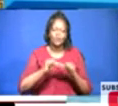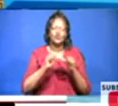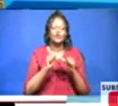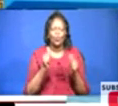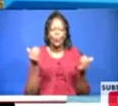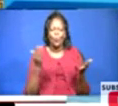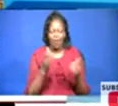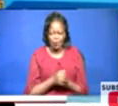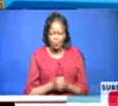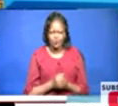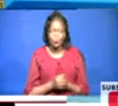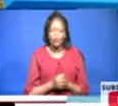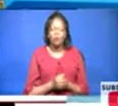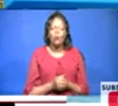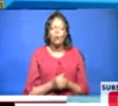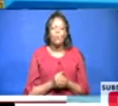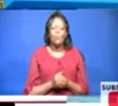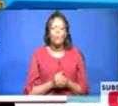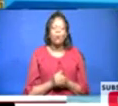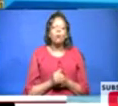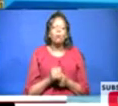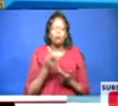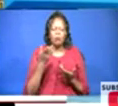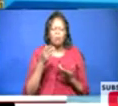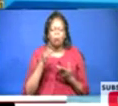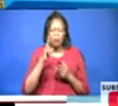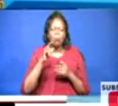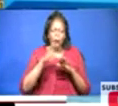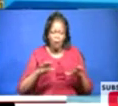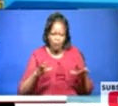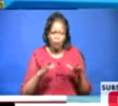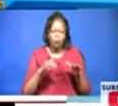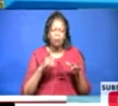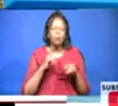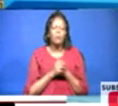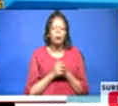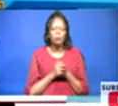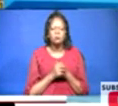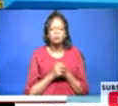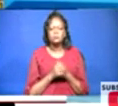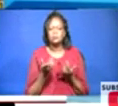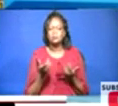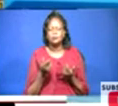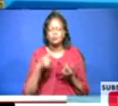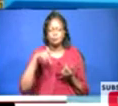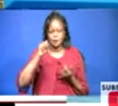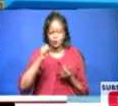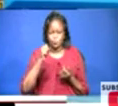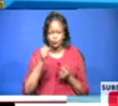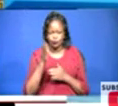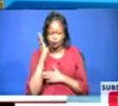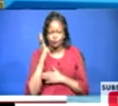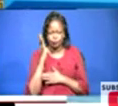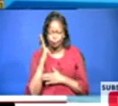ya Uhuru jijini Nairobi. Akiwahutubia wanahabari kuhusu maandalizi hayo baada ya kuzuru bustani hiyo, katibu wa usalama wa kitaifa